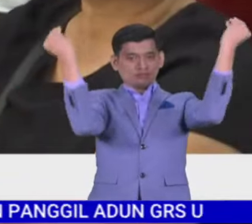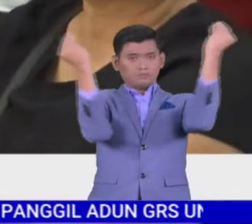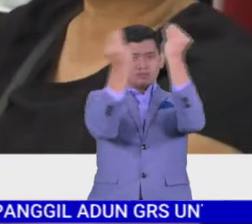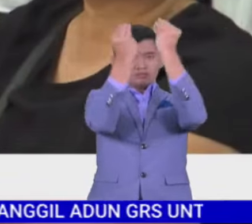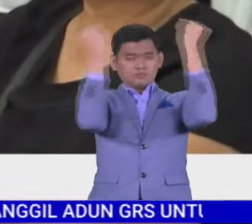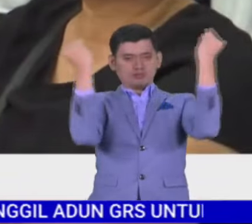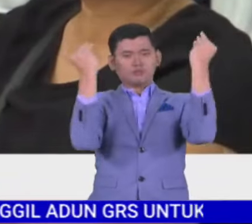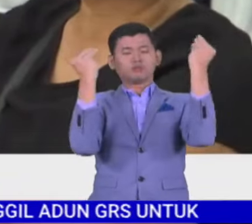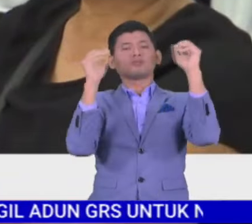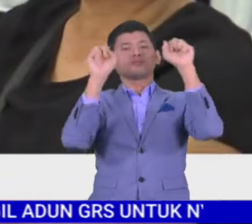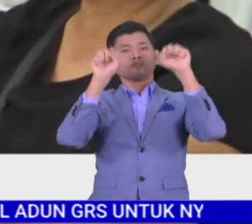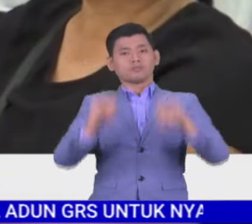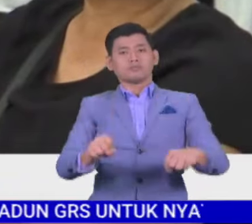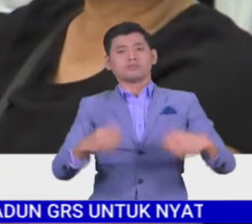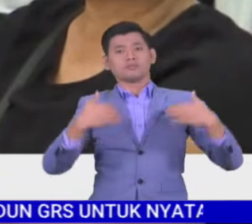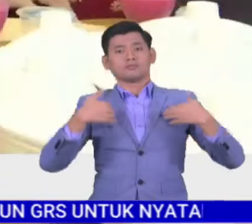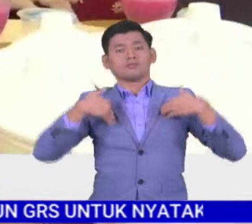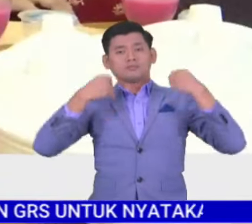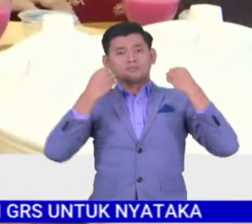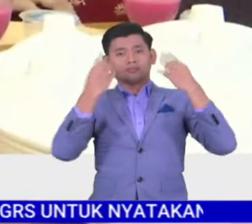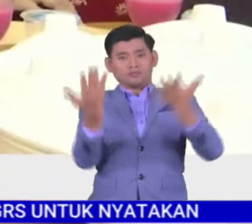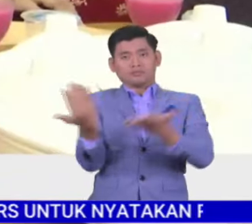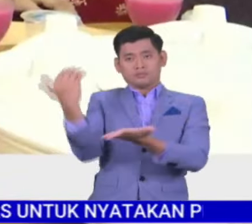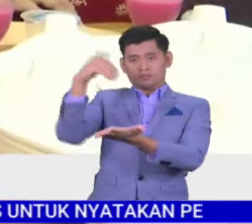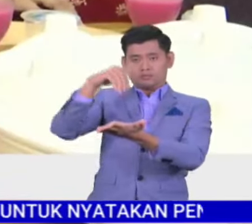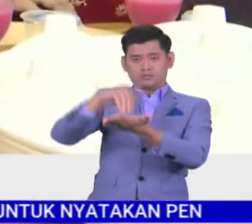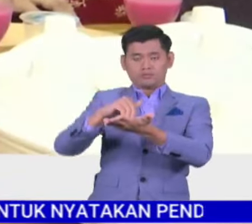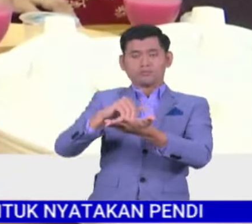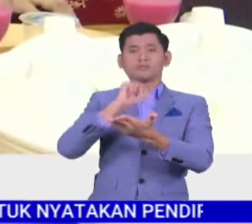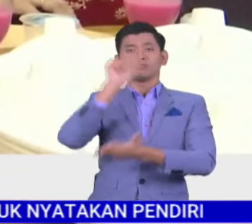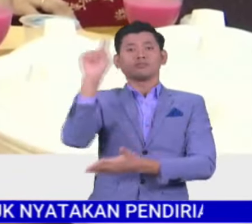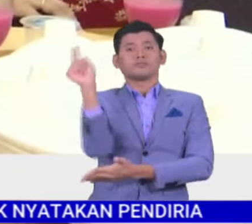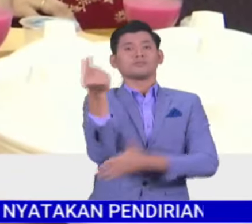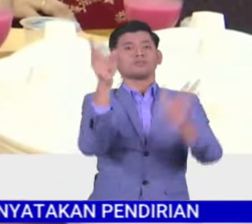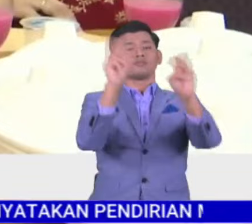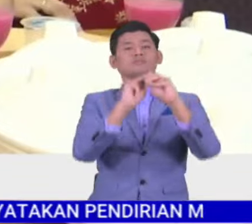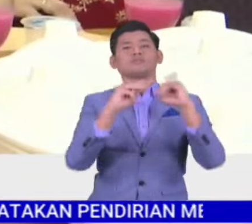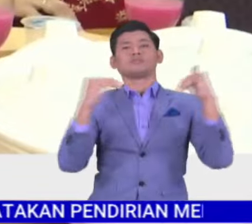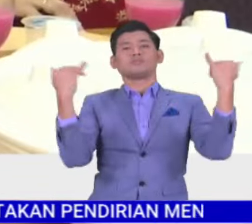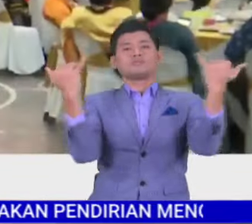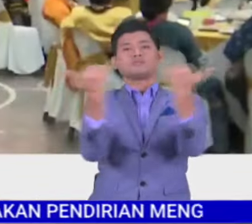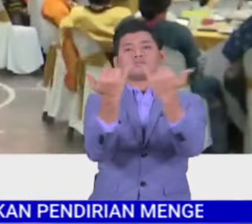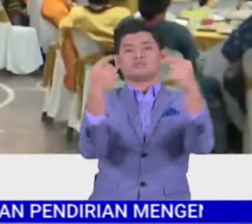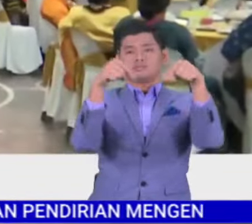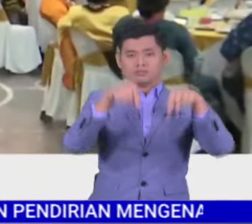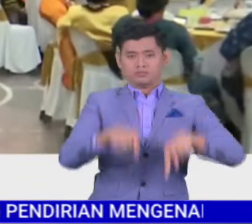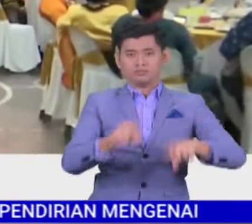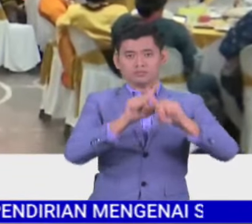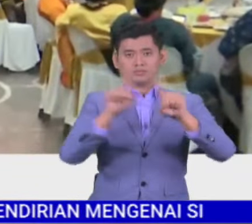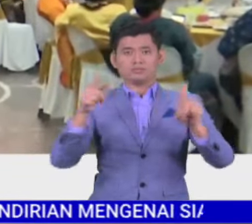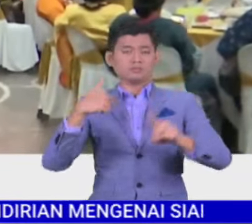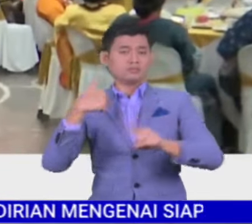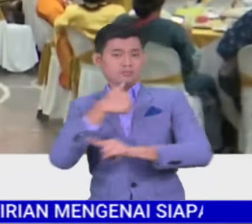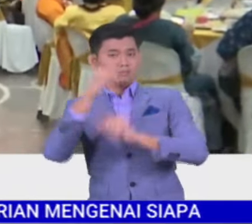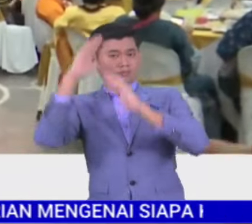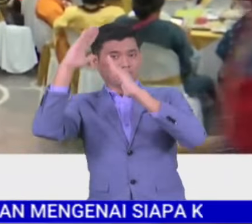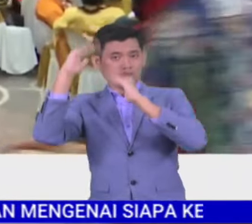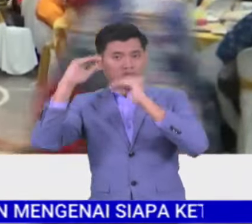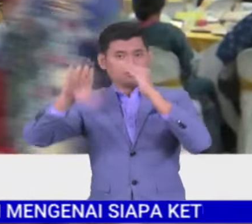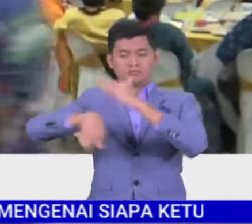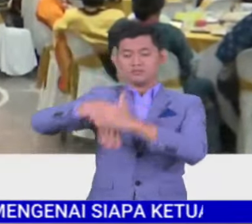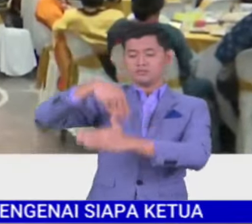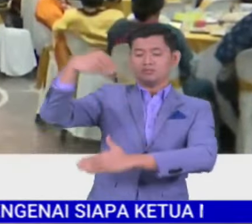ini lebih banyak lagi diadakan bagi kita bukan hanya masyarakat di sini tetapi kita harapkan juga daripada luar sana untuk